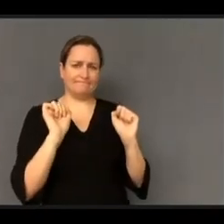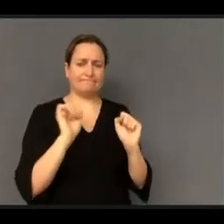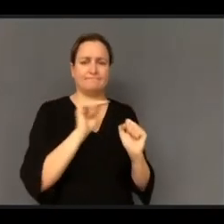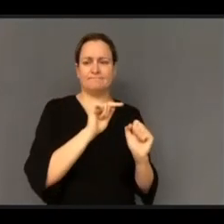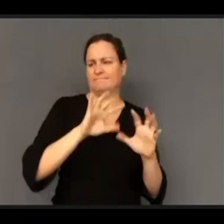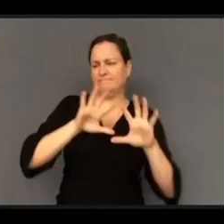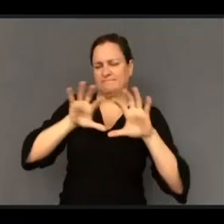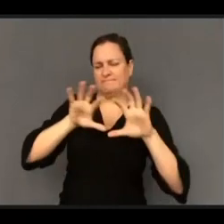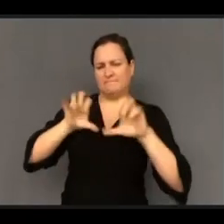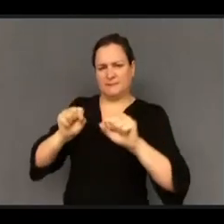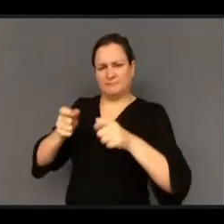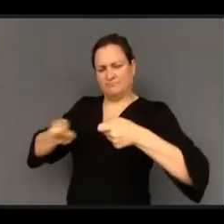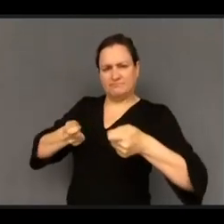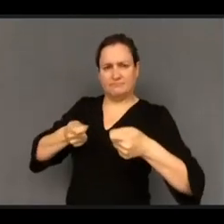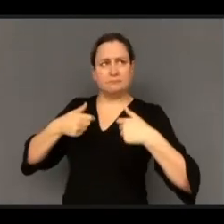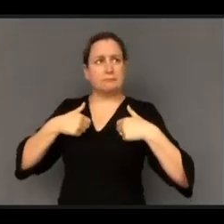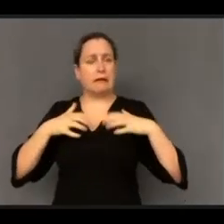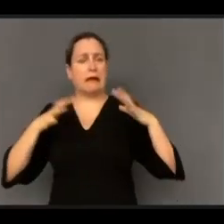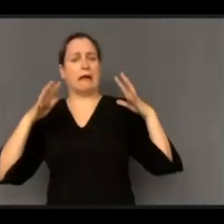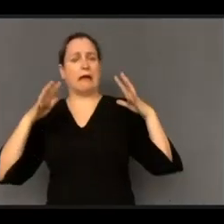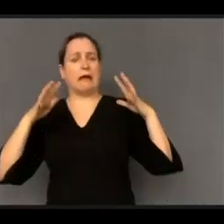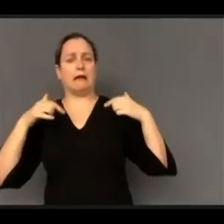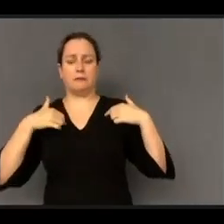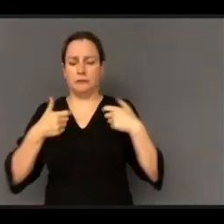それらの負の側面にも